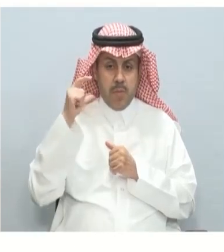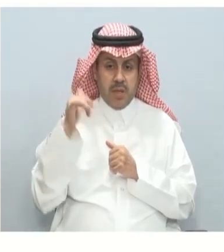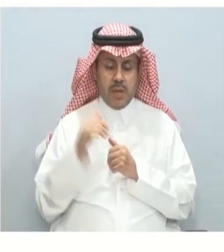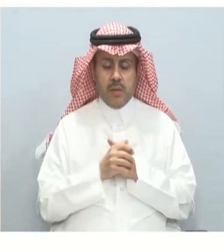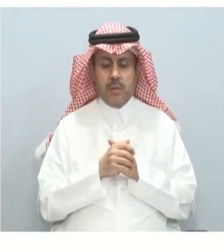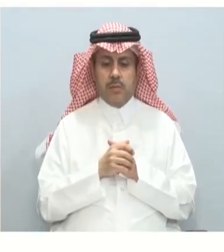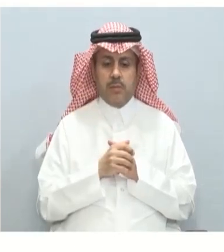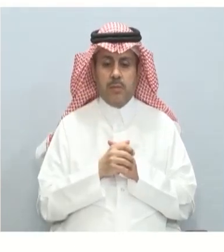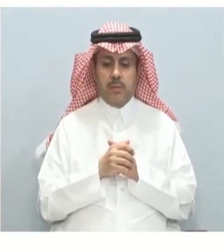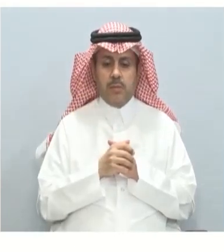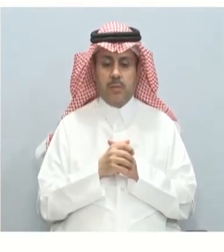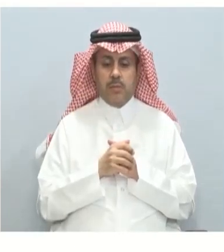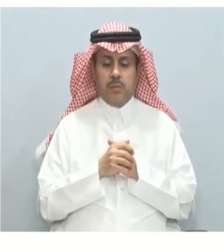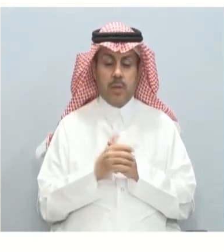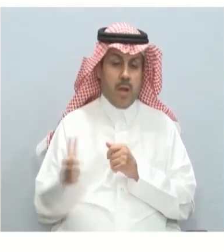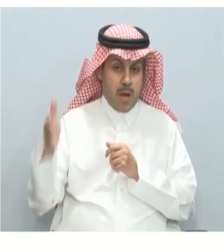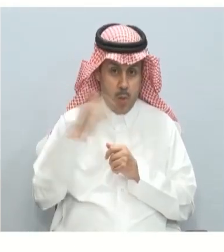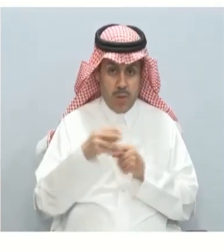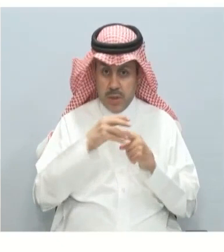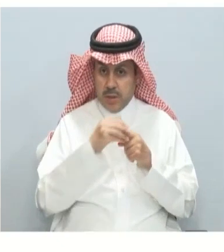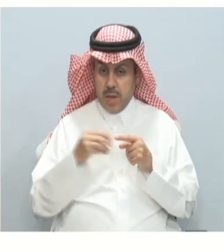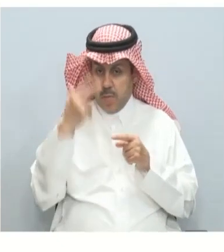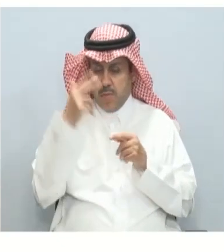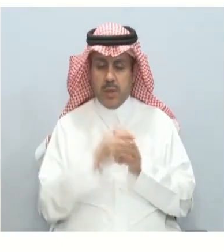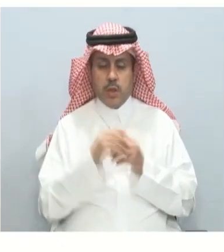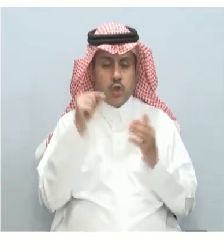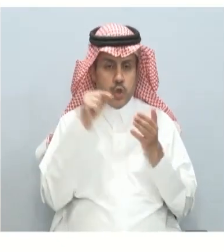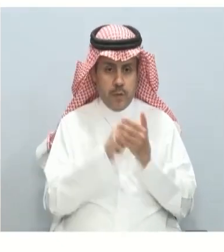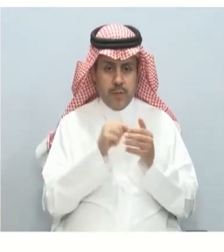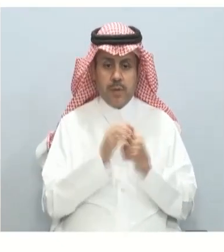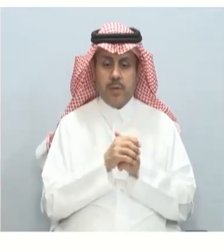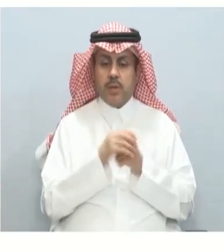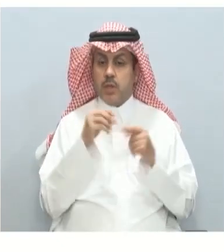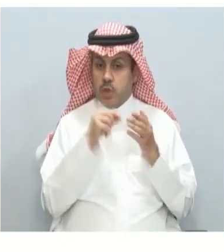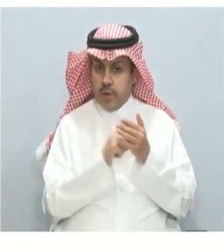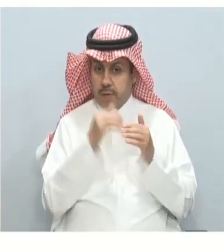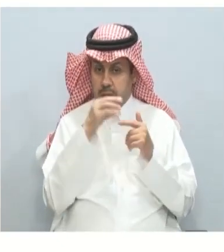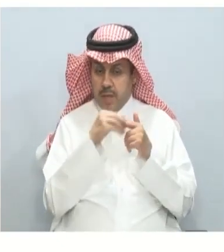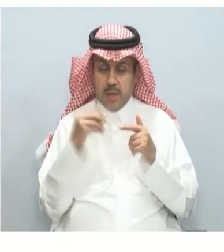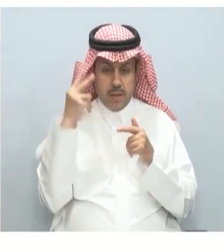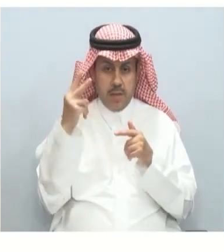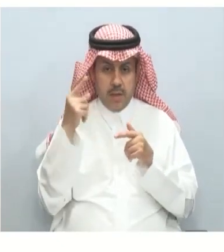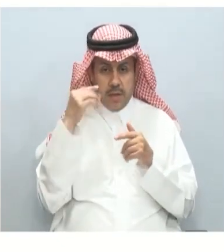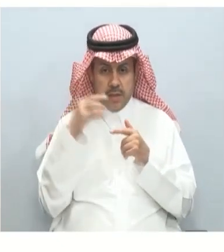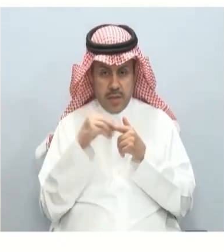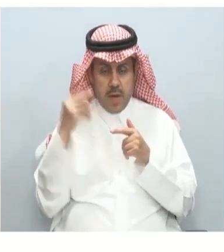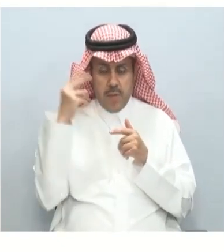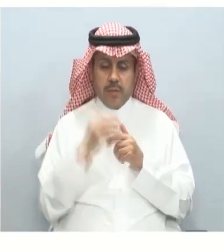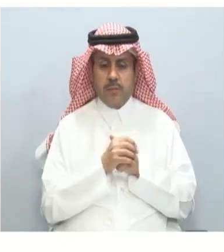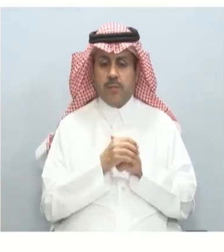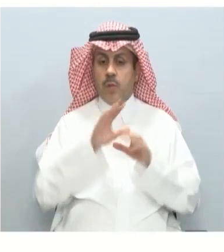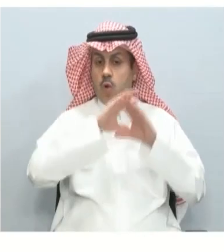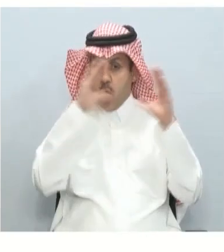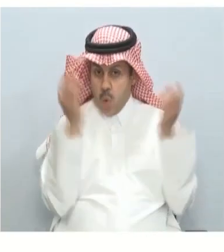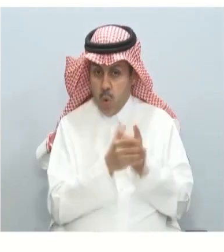للمدى المدى طبعا لو عوضنا عن سالب ثم هنا راح يكون صفر 0 ناص 2 سالب ا معناه انه كل اف اوف